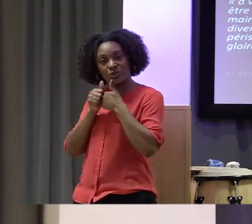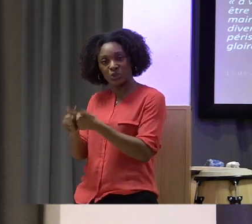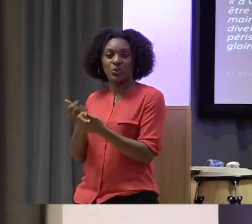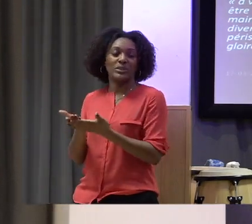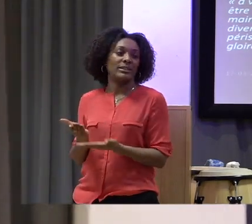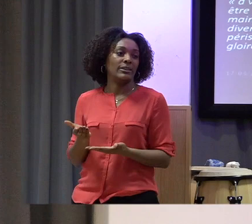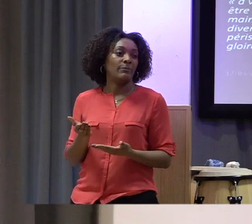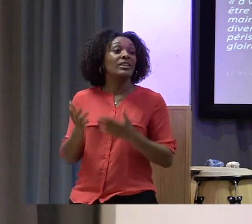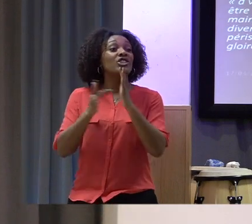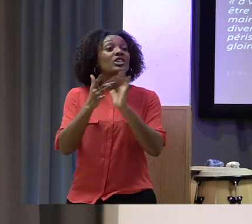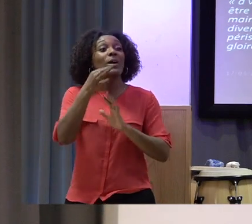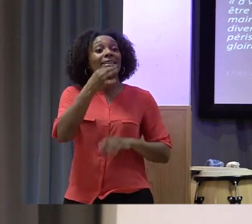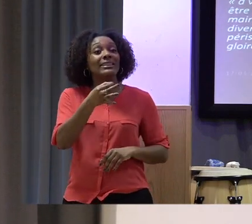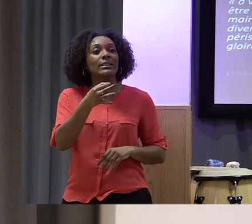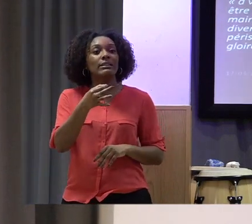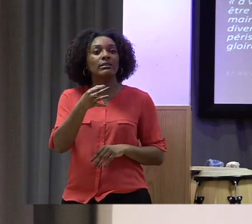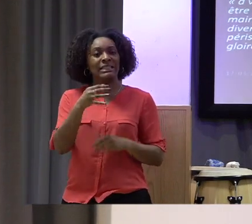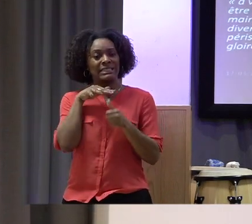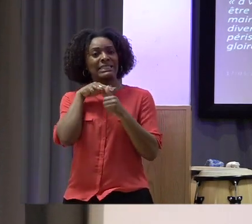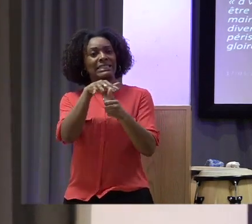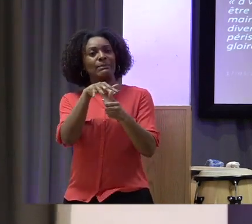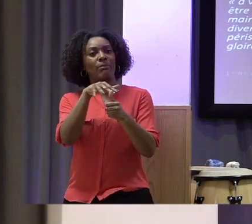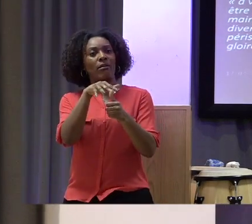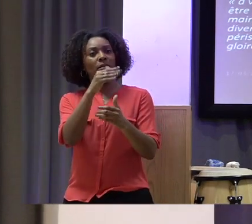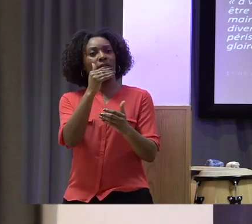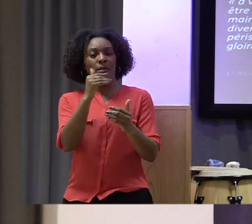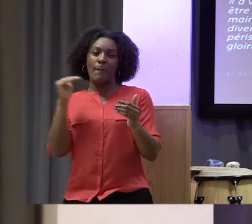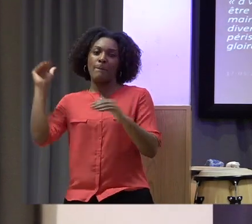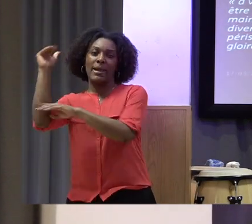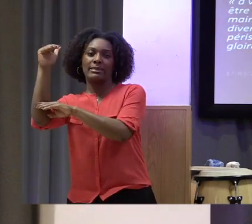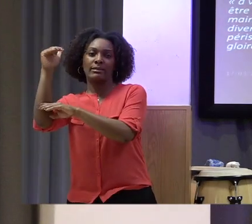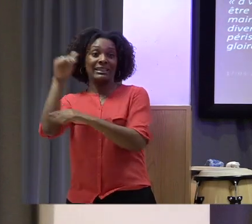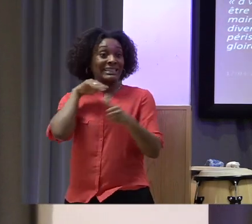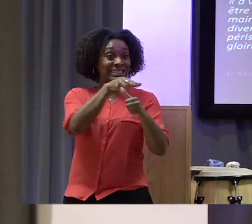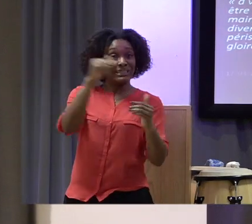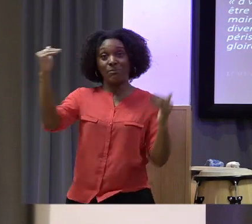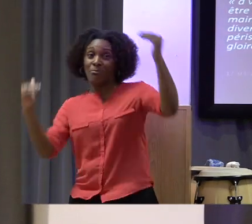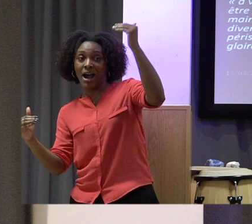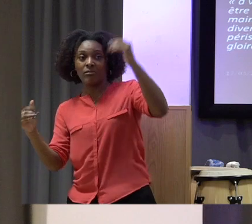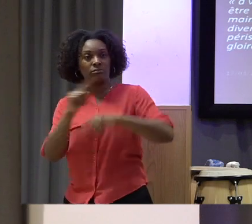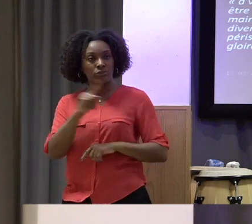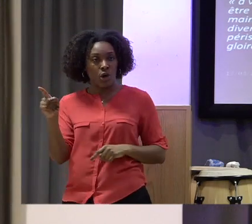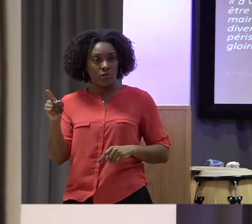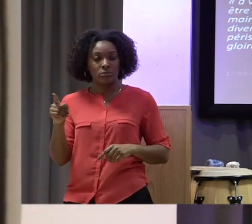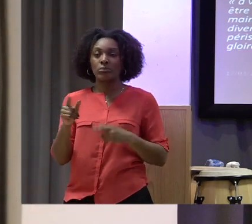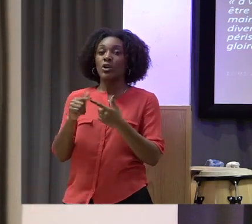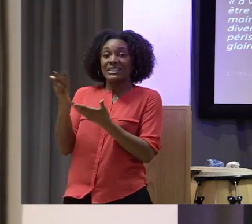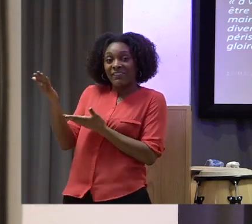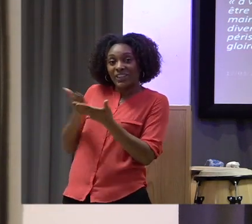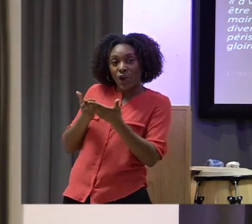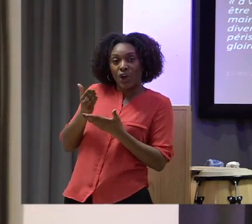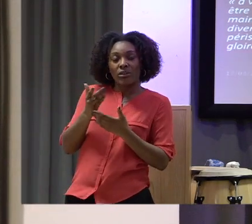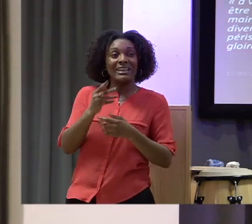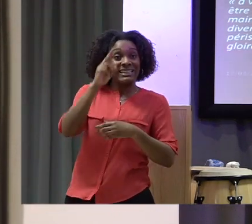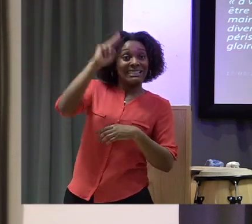Jésus a dit, le disciple n'est pas plus grand que le maître, ni le serviteur plus que son Seigneur. Vous trouverez